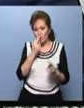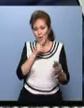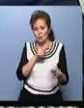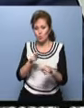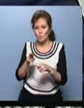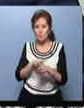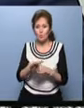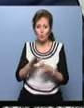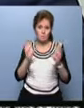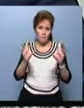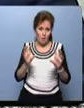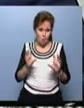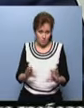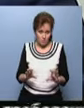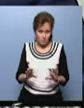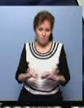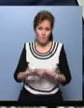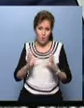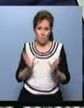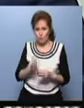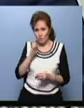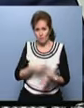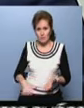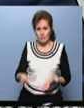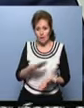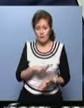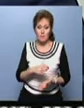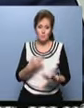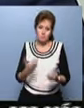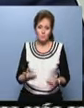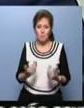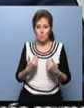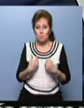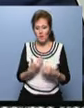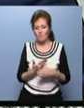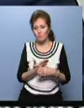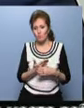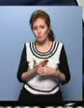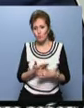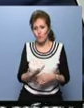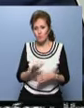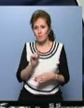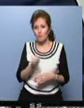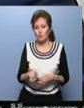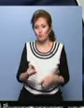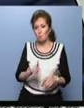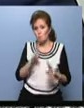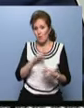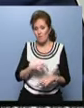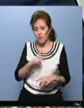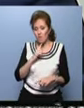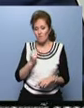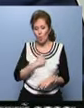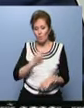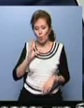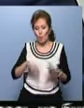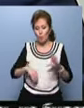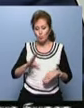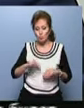соблюдением законности вообще в стране. Вот. Мы же в части того, что, проверяя воинский учет,